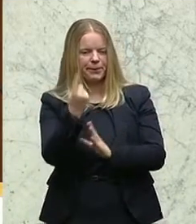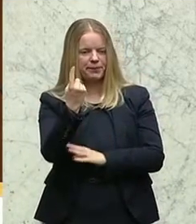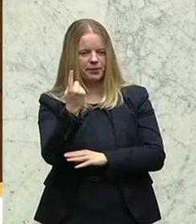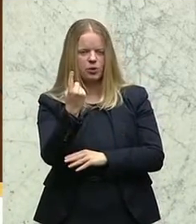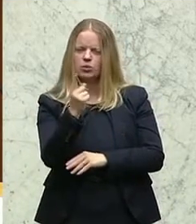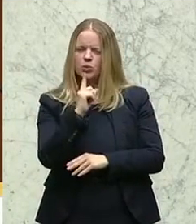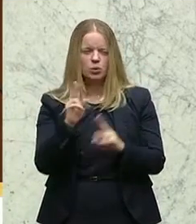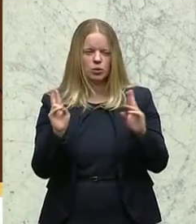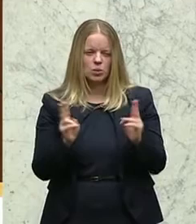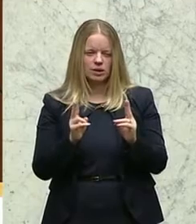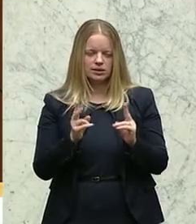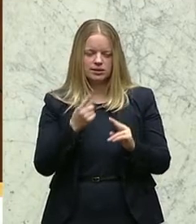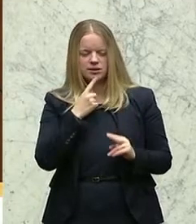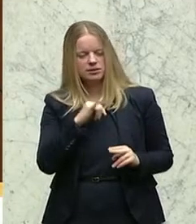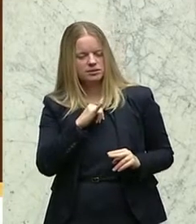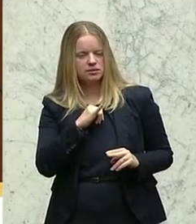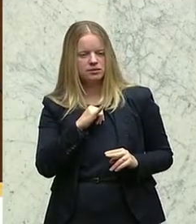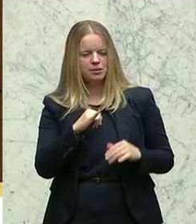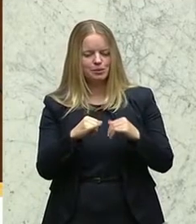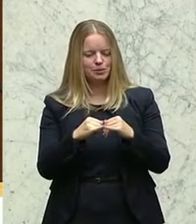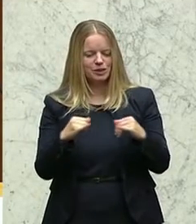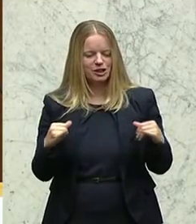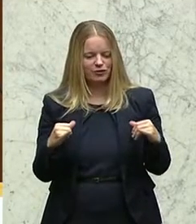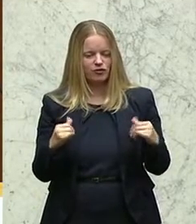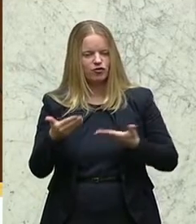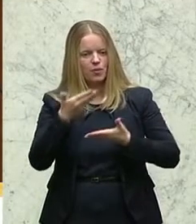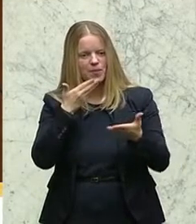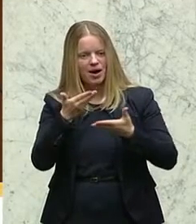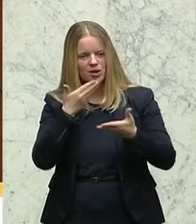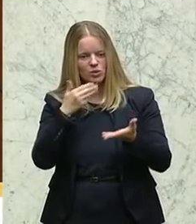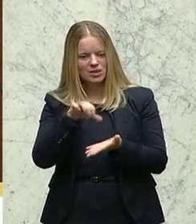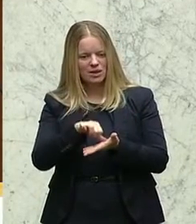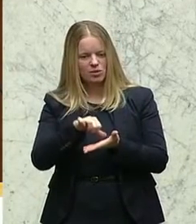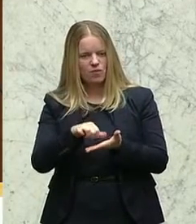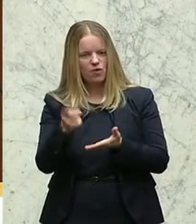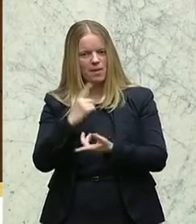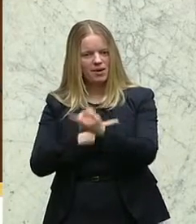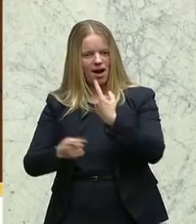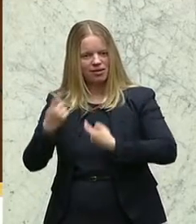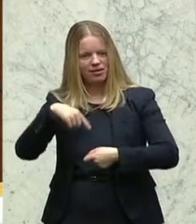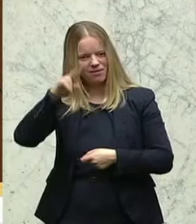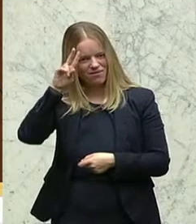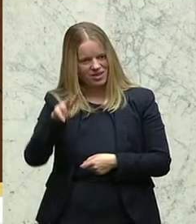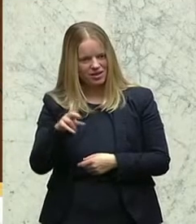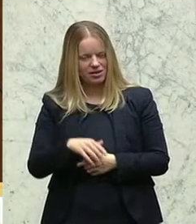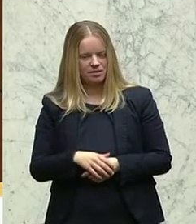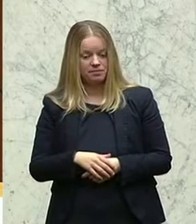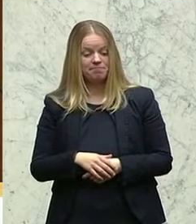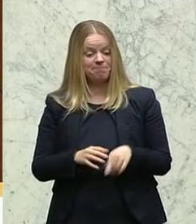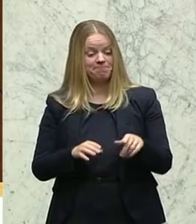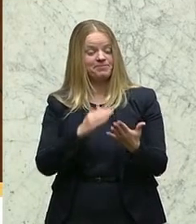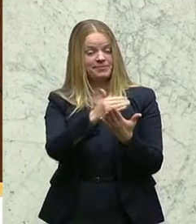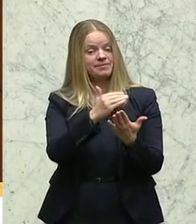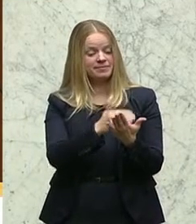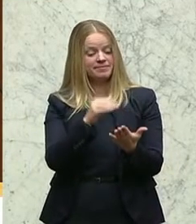kurz, auch ein interessanter Brief, und zwar vom Beratungszentrum für Migranten in Wien. Die schreiben genau zu diesem Gesetz.